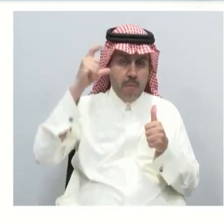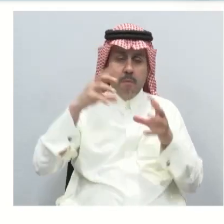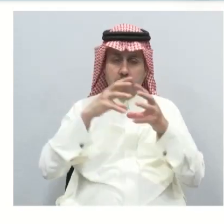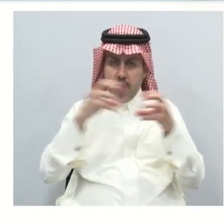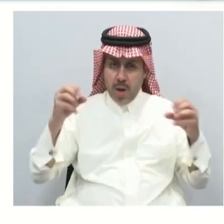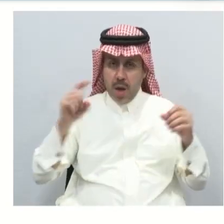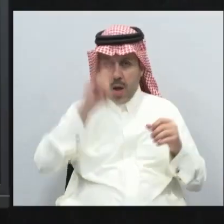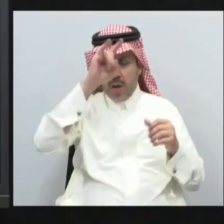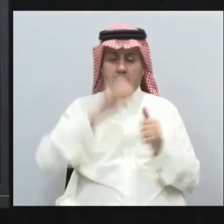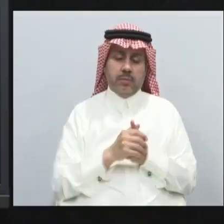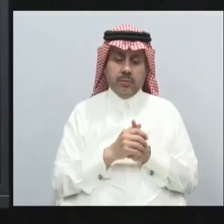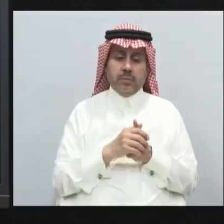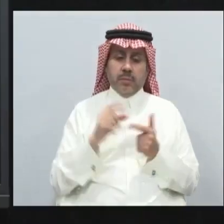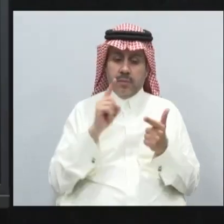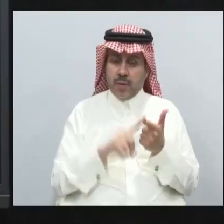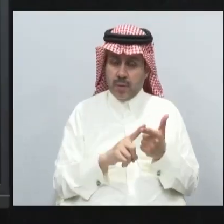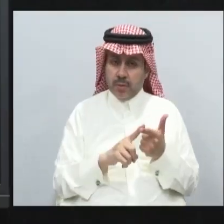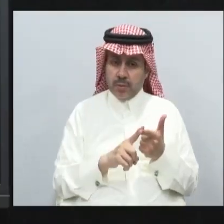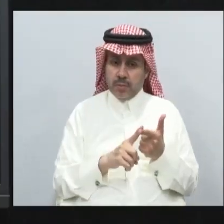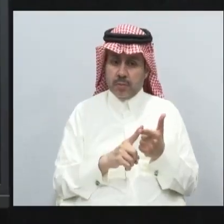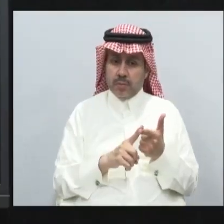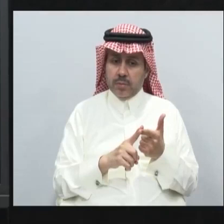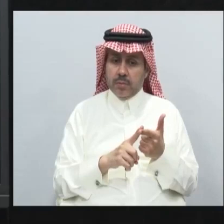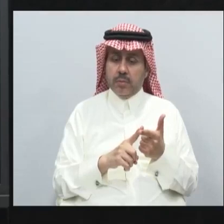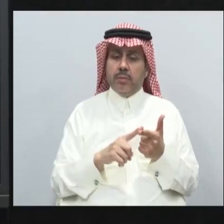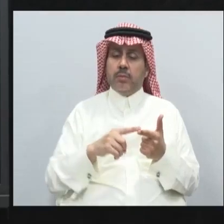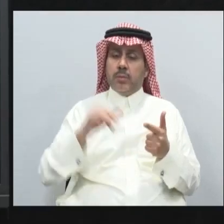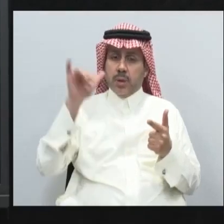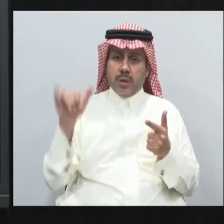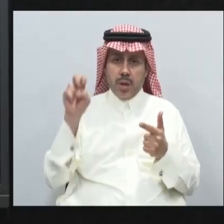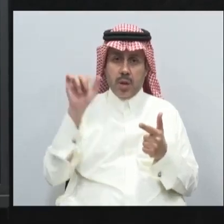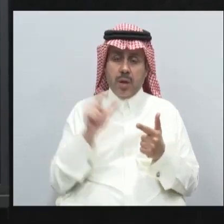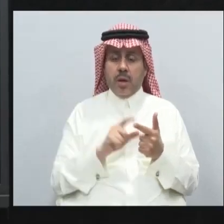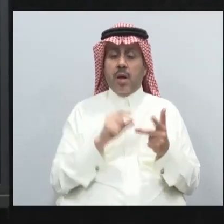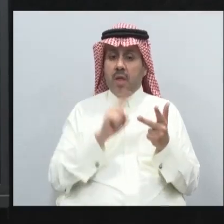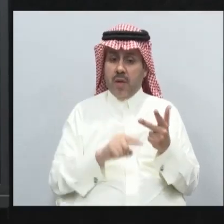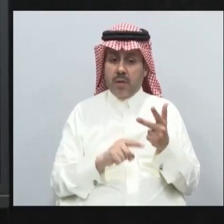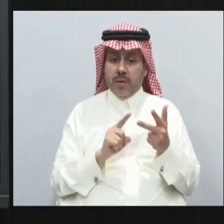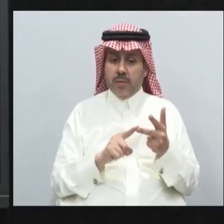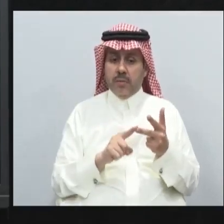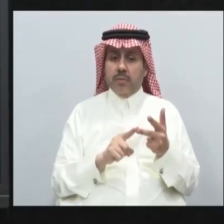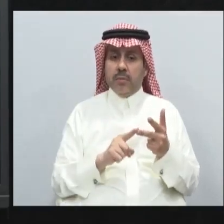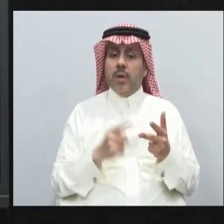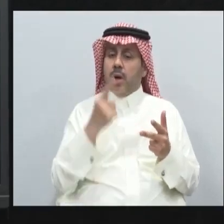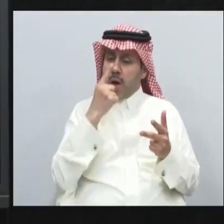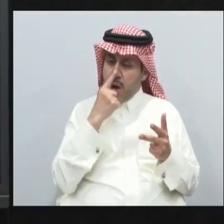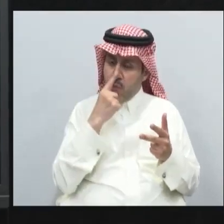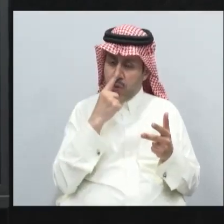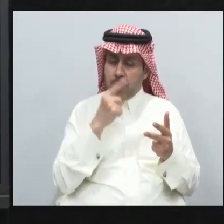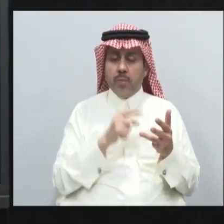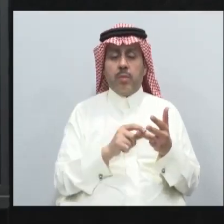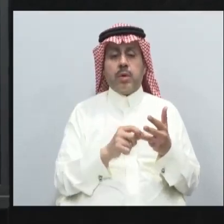بمعناها يعني يا سلام ثاني اليقين الثالث القبول